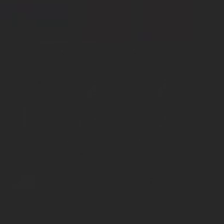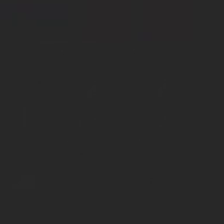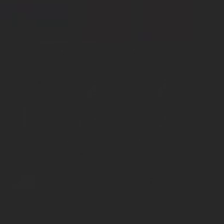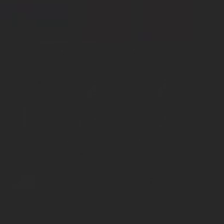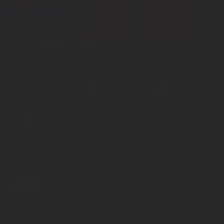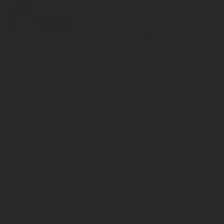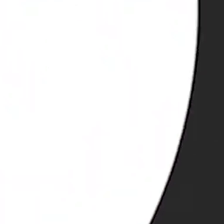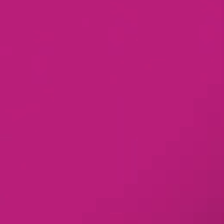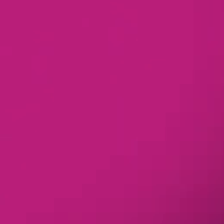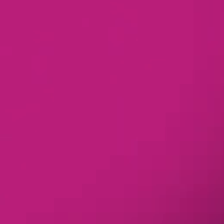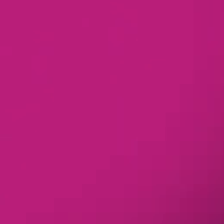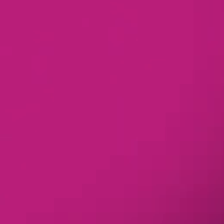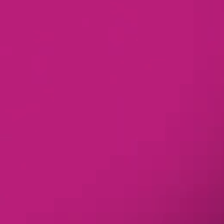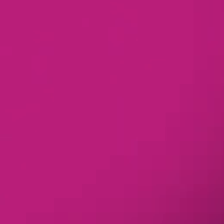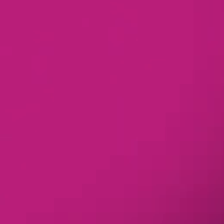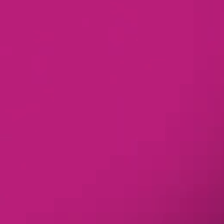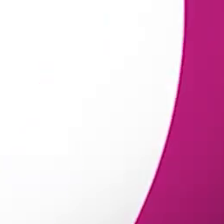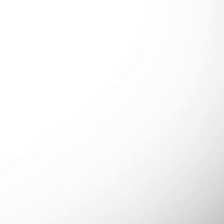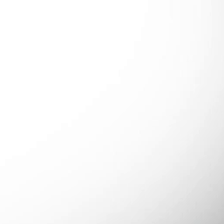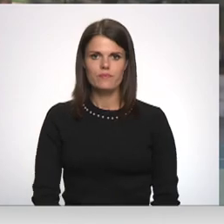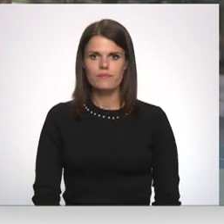Re, viss ēters ir te!